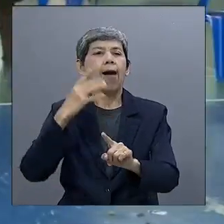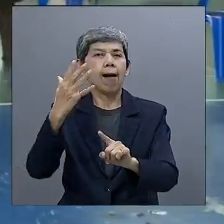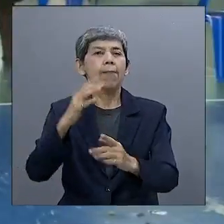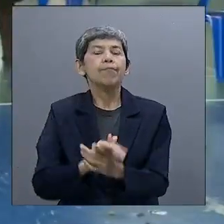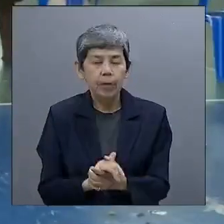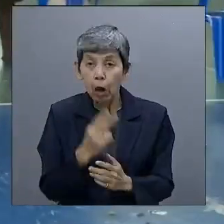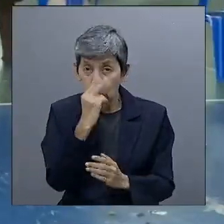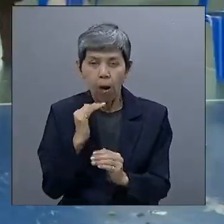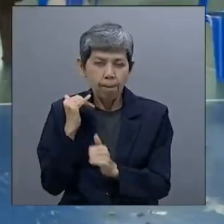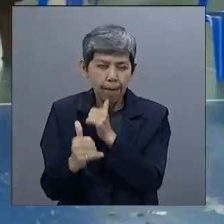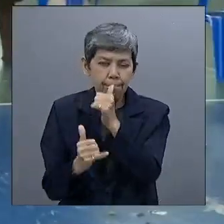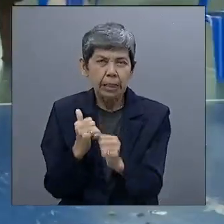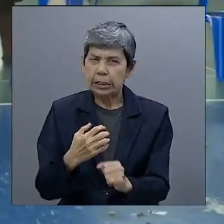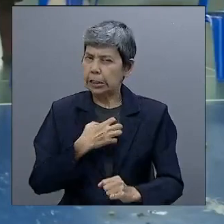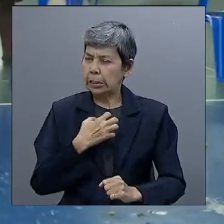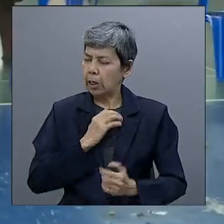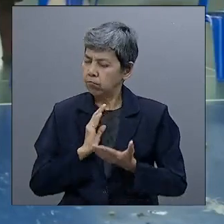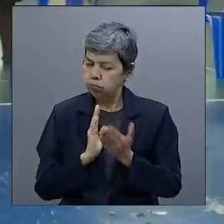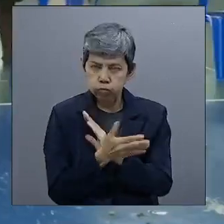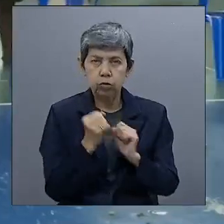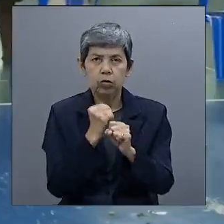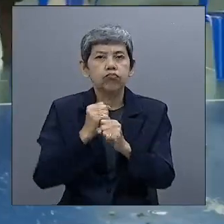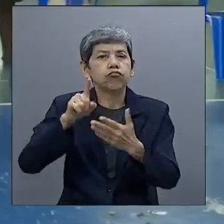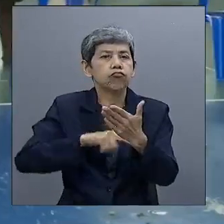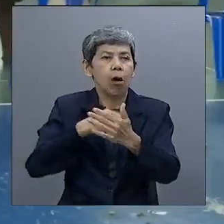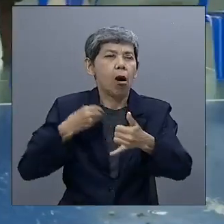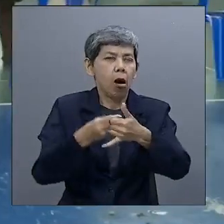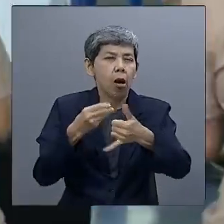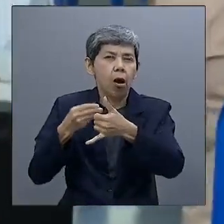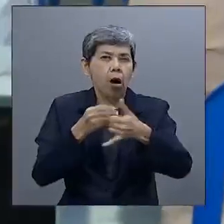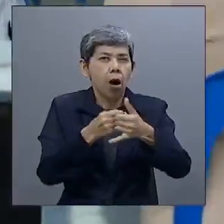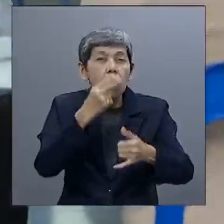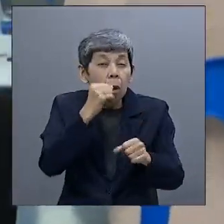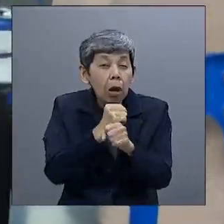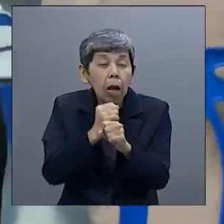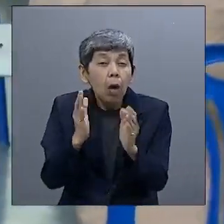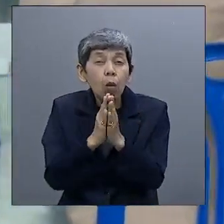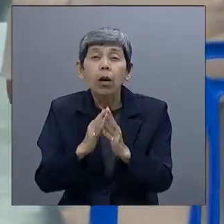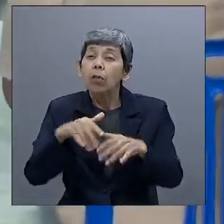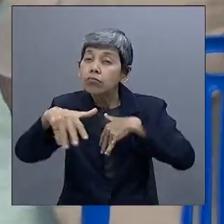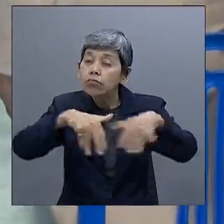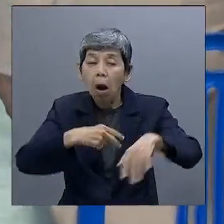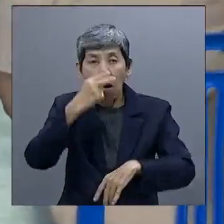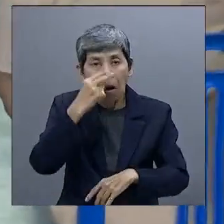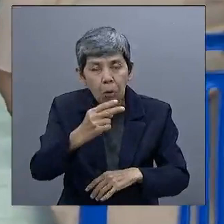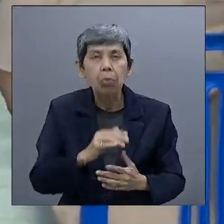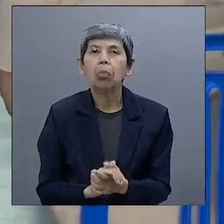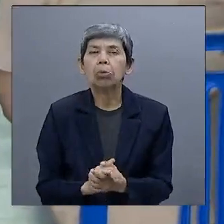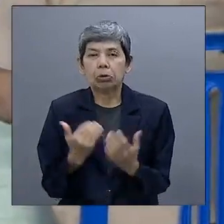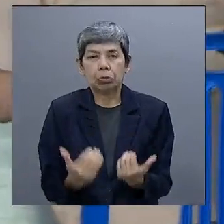คนจำนวนไม่น้อยคาดหวังว่าจะเปลี่ยนแปลงผ่านการลงคะแนนเสียงเลือกตั้งนะคะแต่จากการทำงานกับภาคประชาสังคมค่ะก็พบว่าน